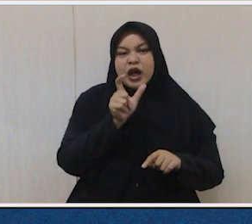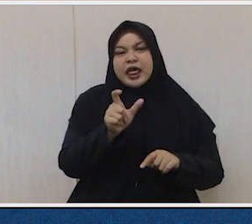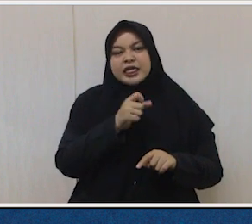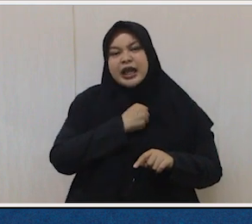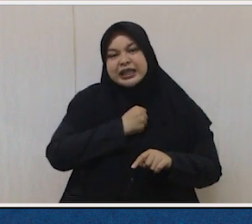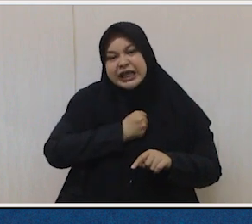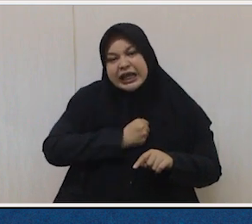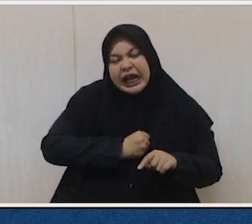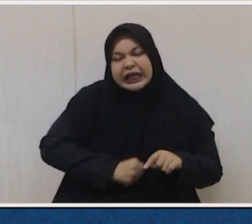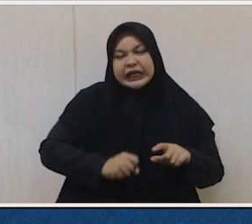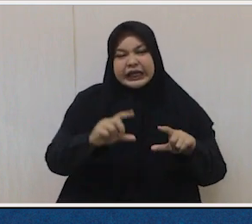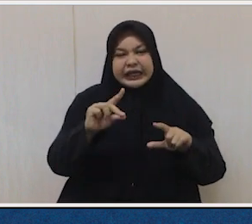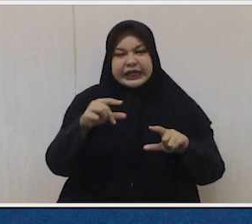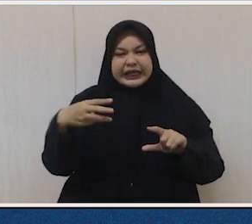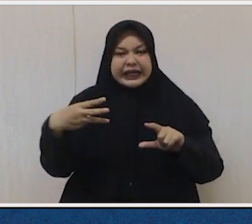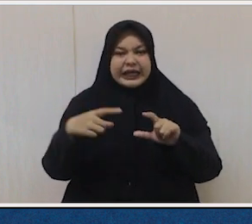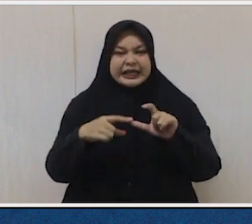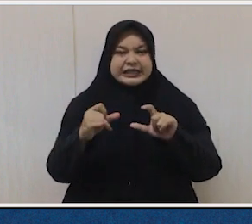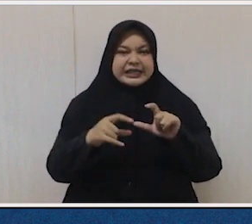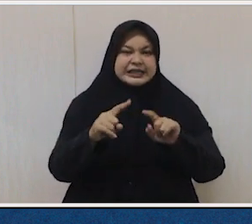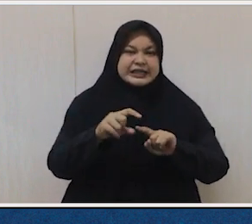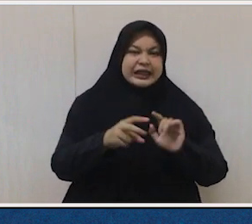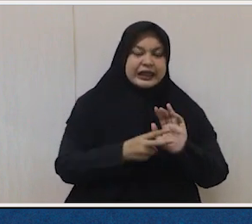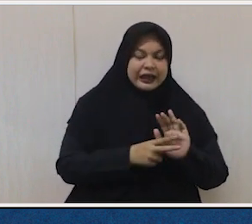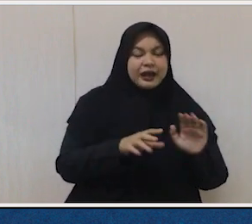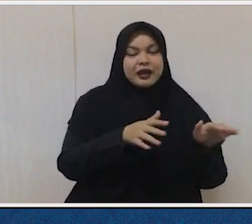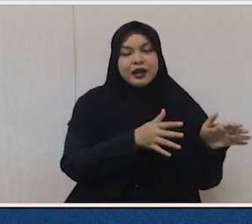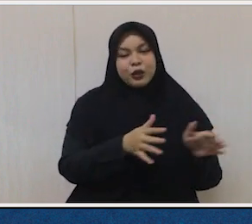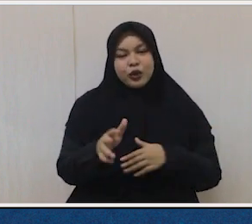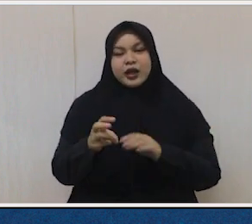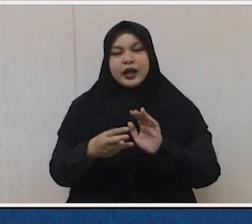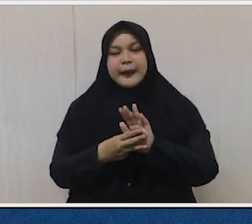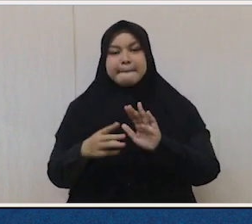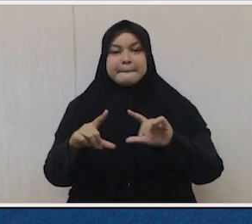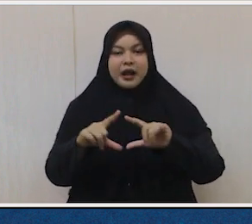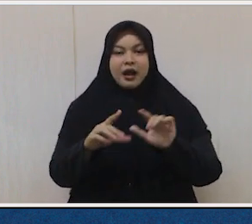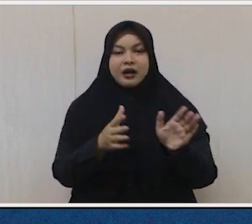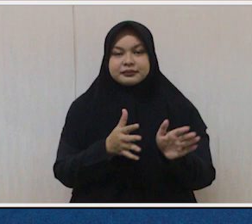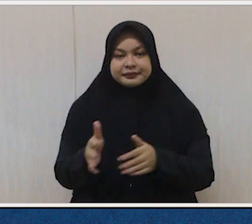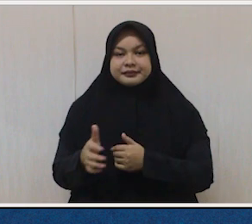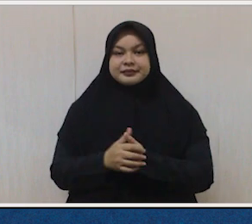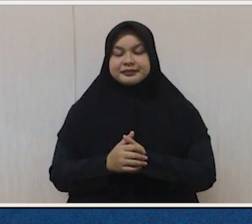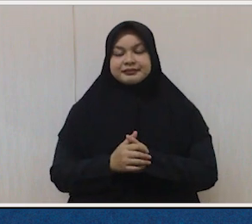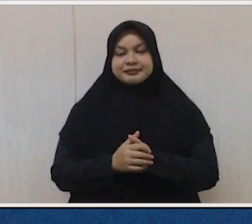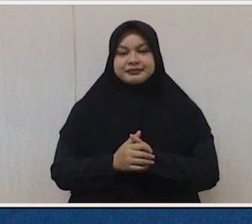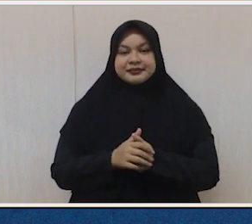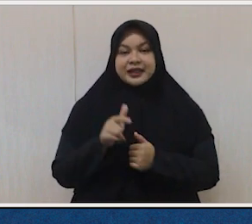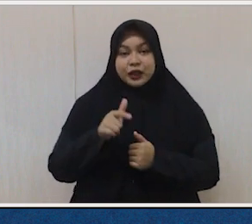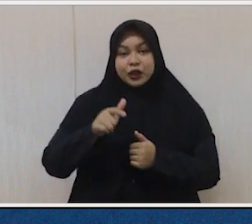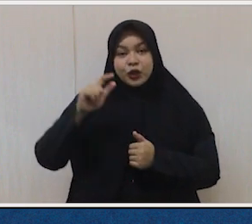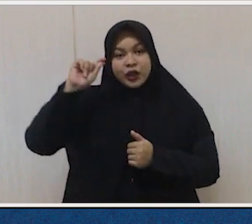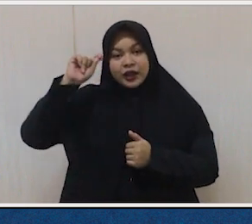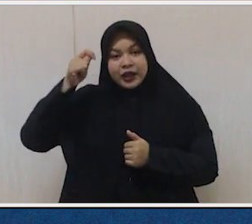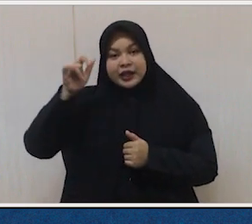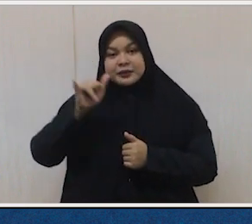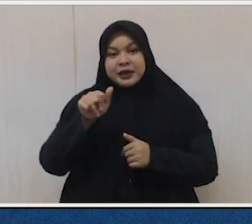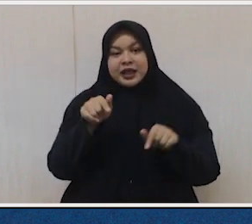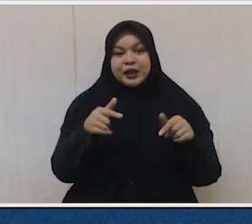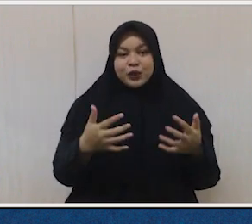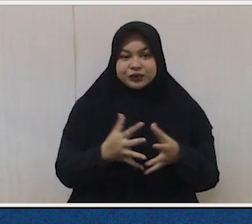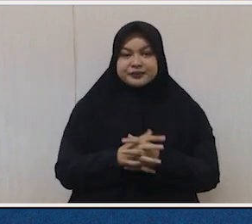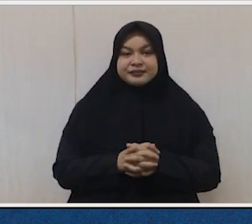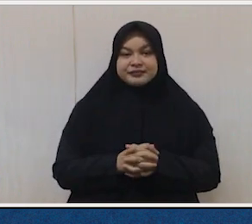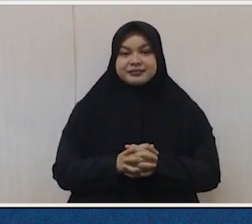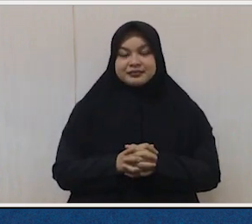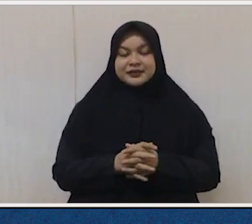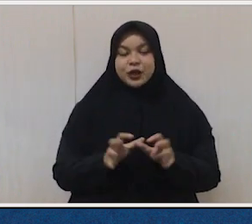harus pakai kata resisten ya resistensinya adalah dari Mahkamah Agung dari Mahkamah Agung ya saat itu he ya itu yang yang teringat itu kira-kira